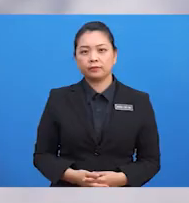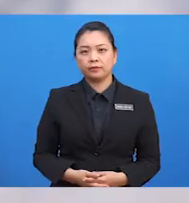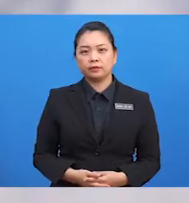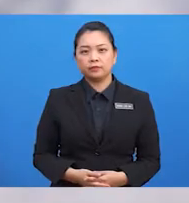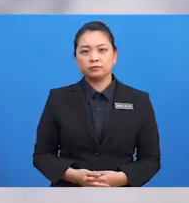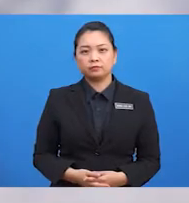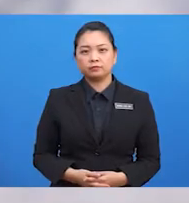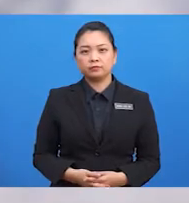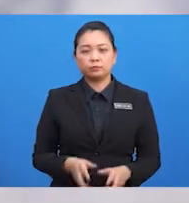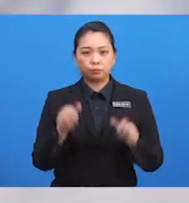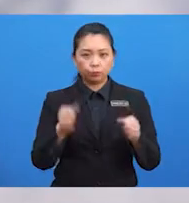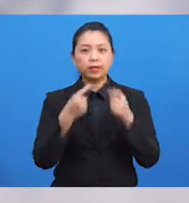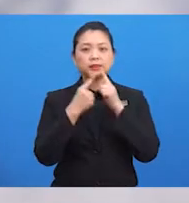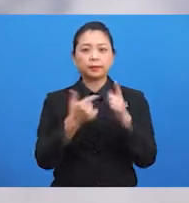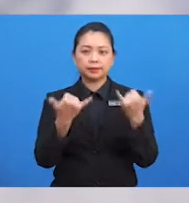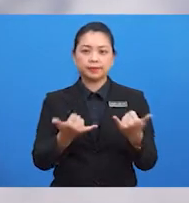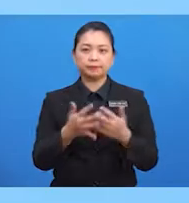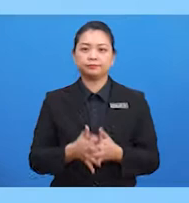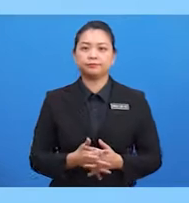Kamu boleh menjawab sekarang.